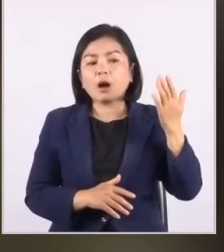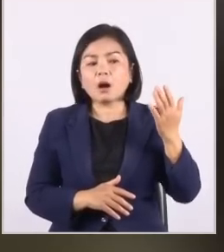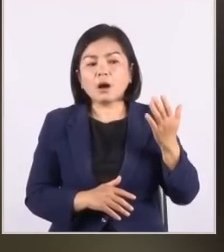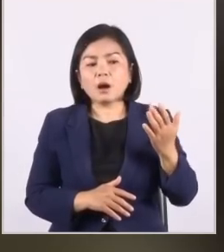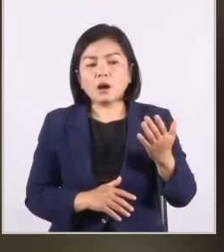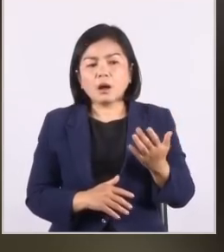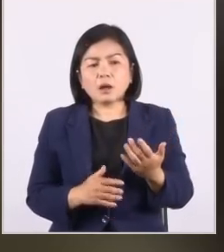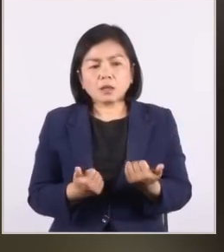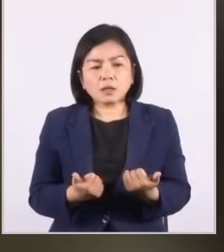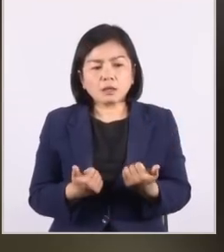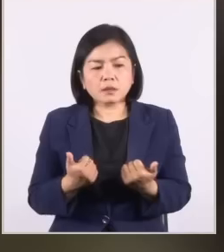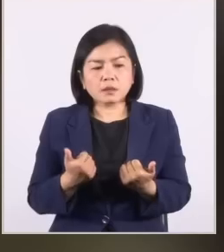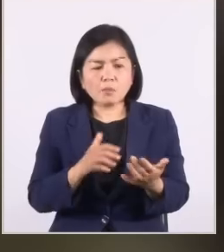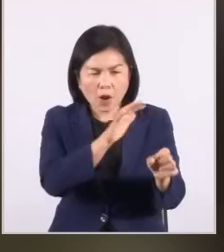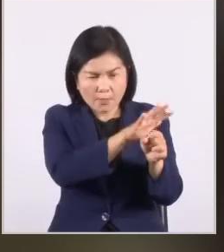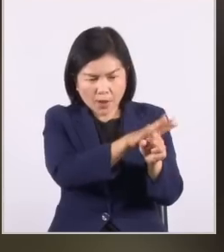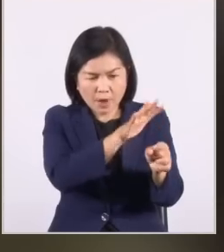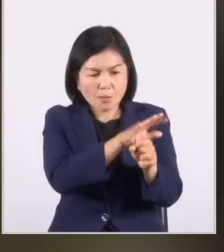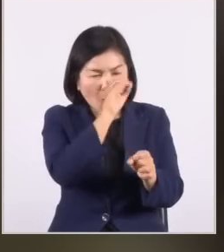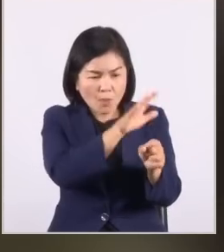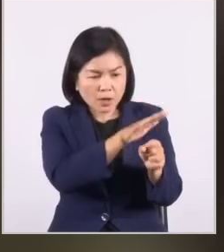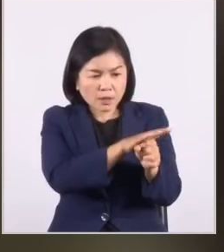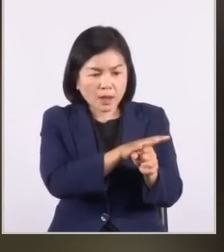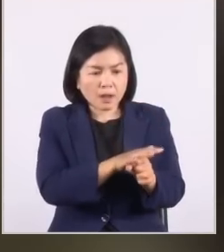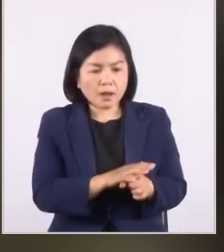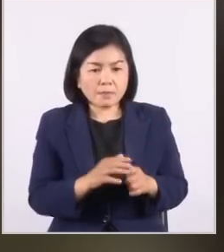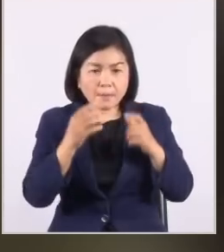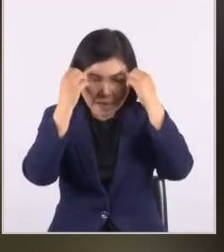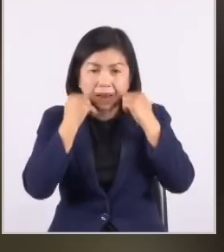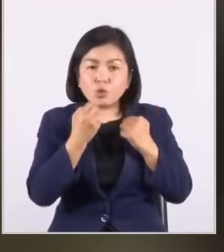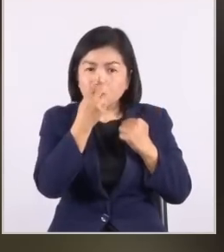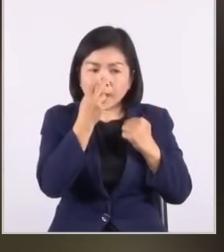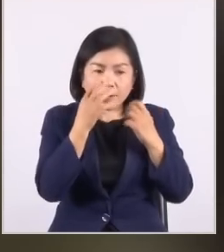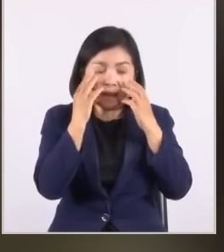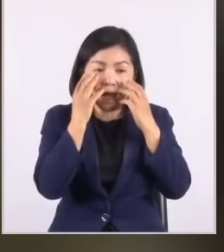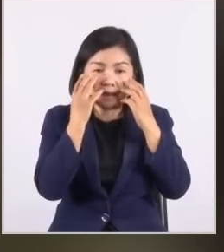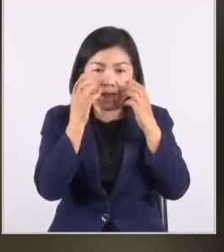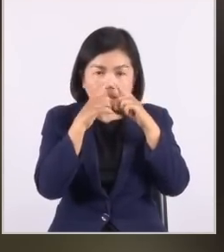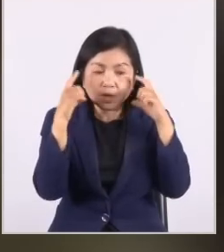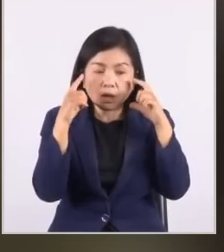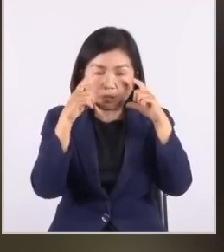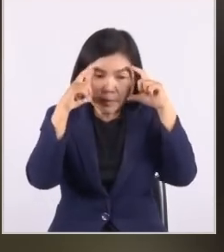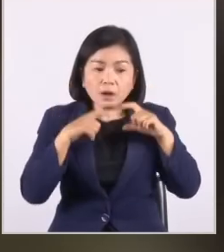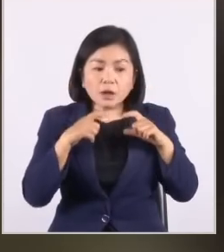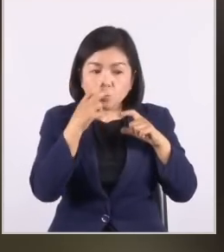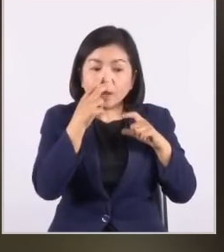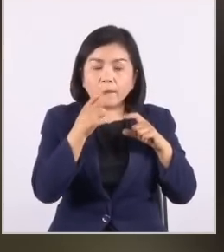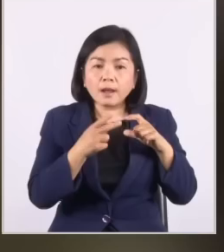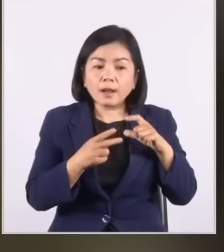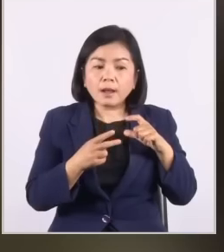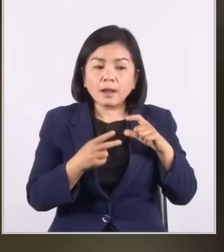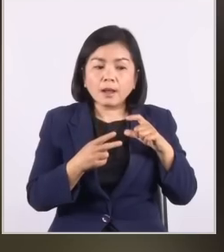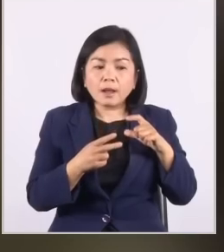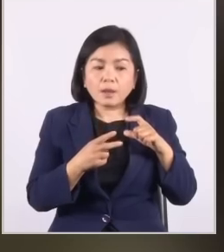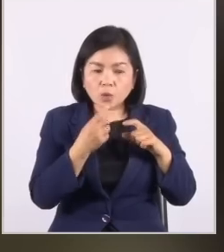ป พ่อแล้วครับพ่อแล้วครับ เปิ้นเอาอยู่นี่ดูเปิ้นเอาครับ พ่อเหรอไ อ้มึงเปิดหน้าวะหวังเปิ